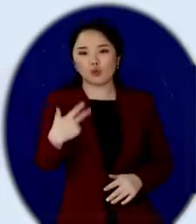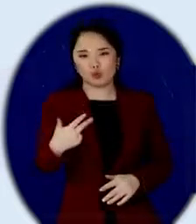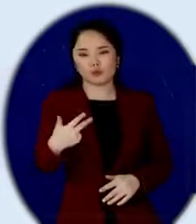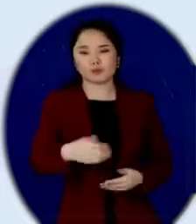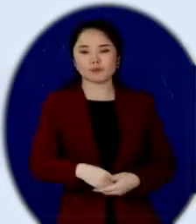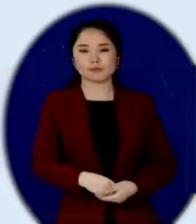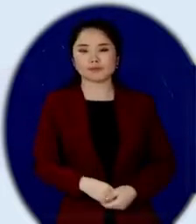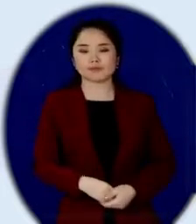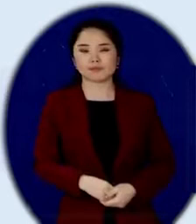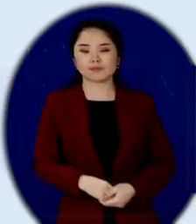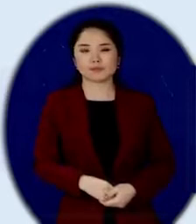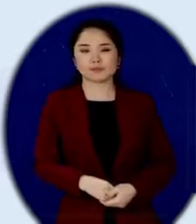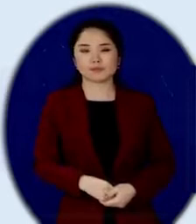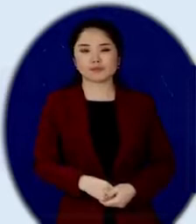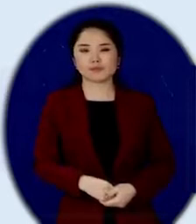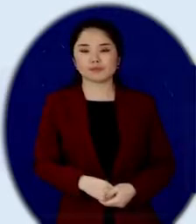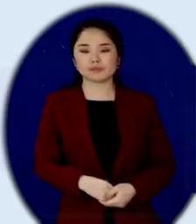байна. Одоо